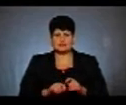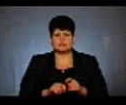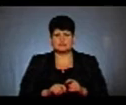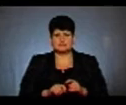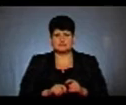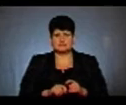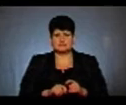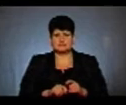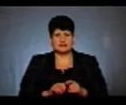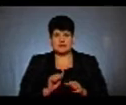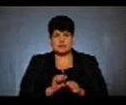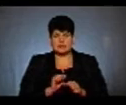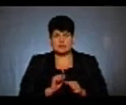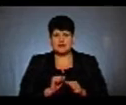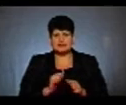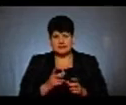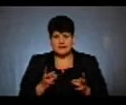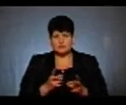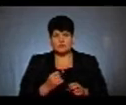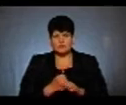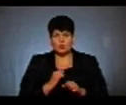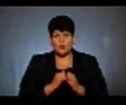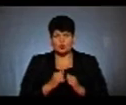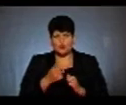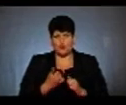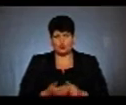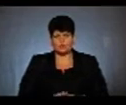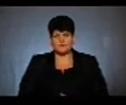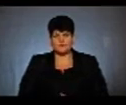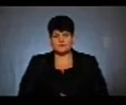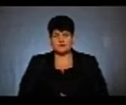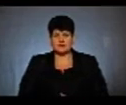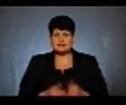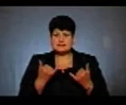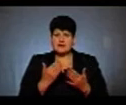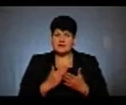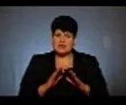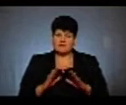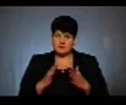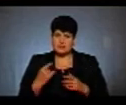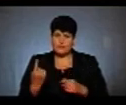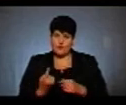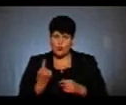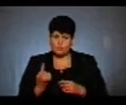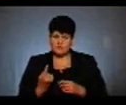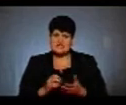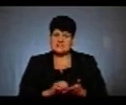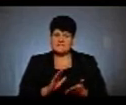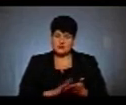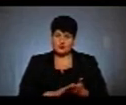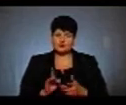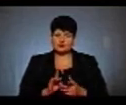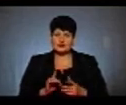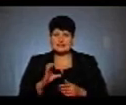задоволення. Не кожен здатний це зробити. Через те проводиться широко. Чи наразі є випадки в області зафіксовані